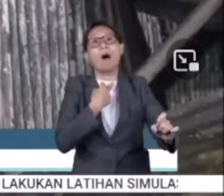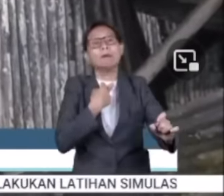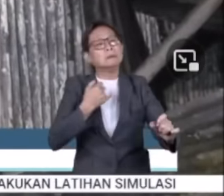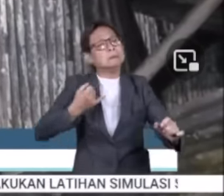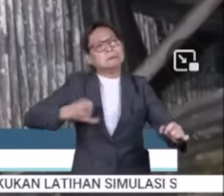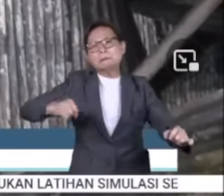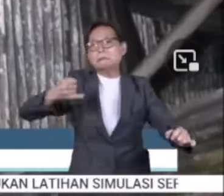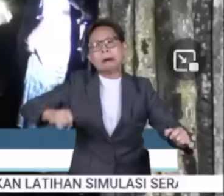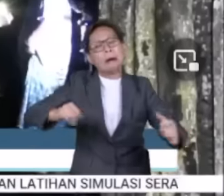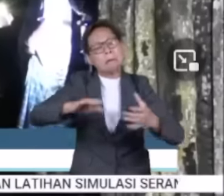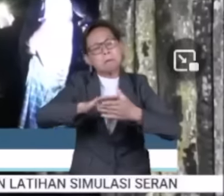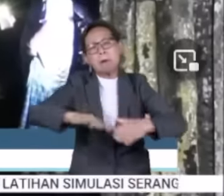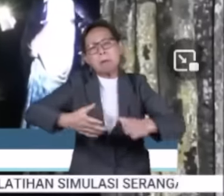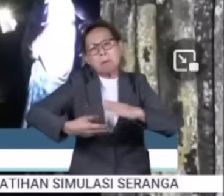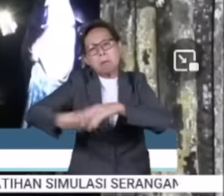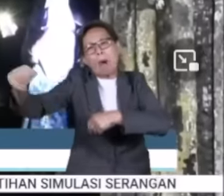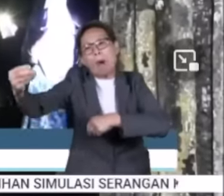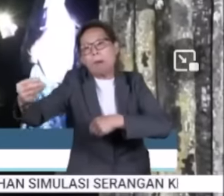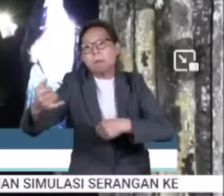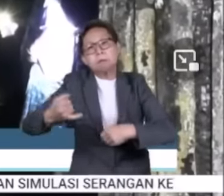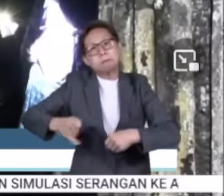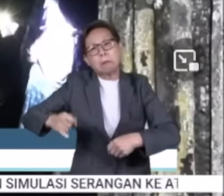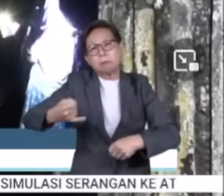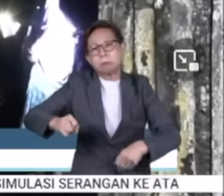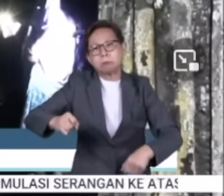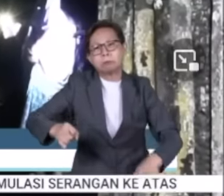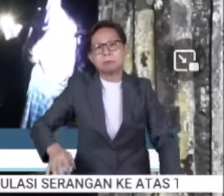tidak sempat menyelamatkan diri.